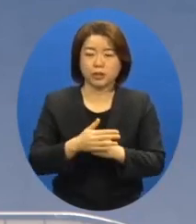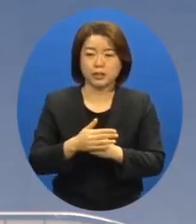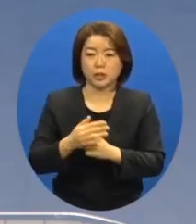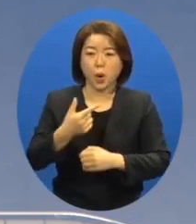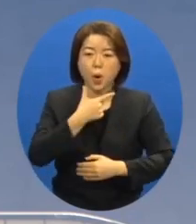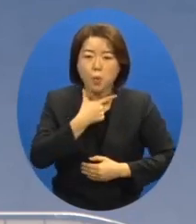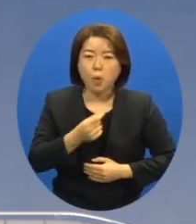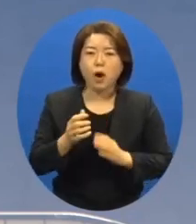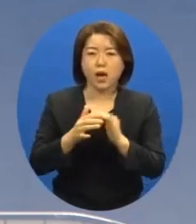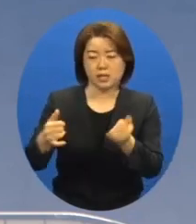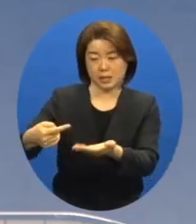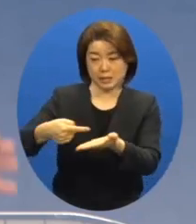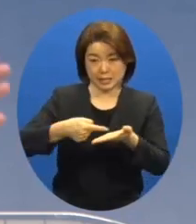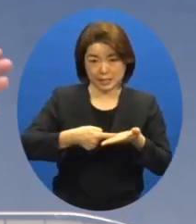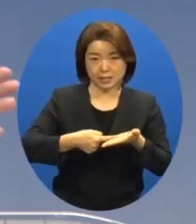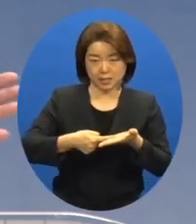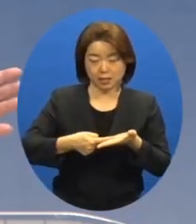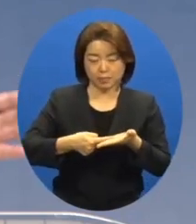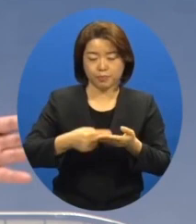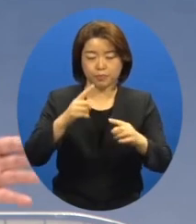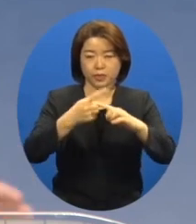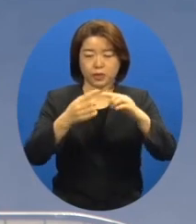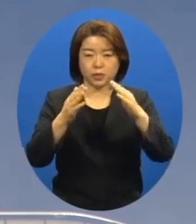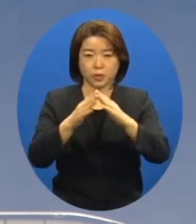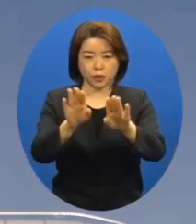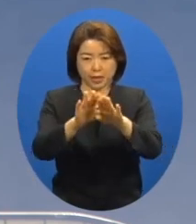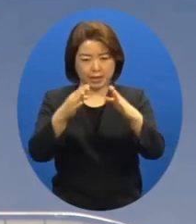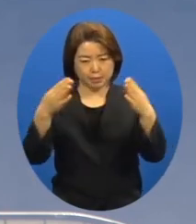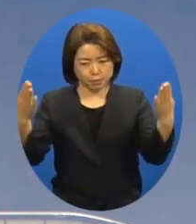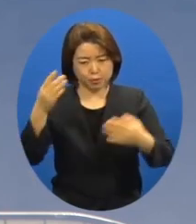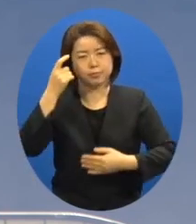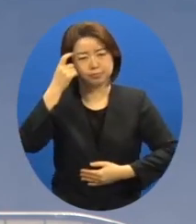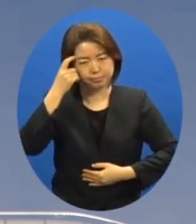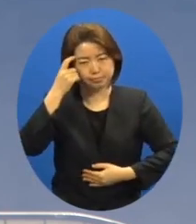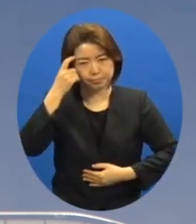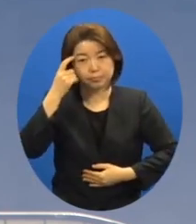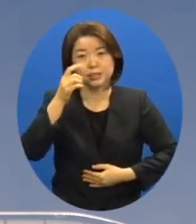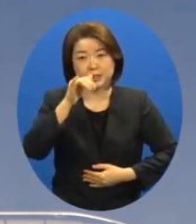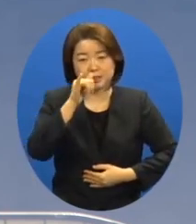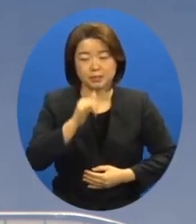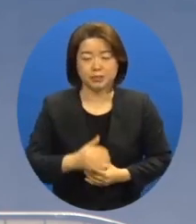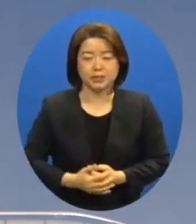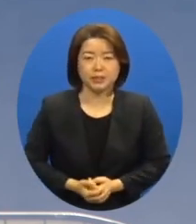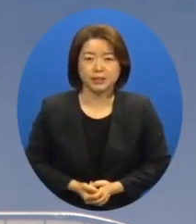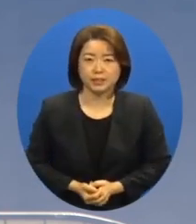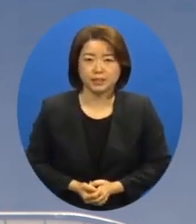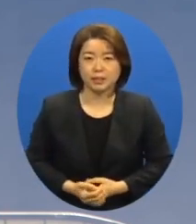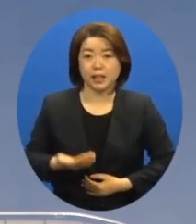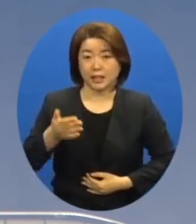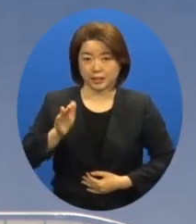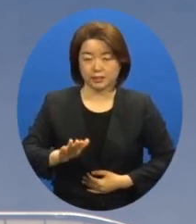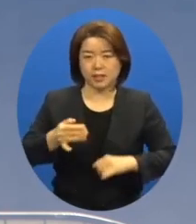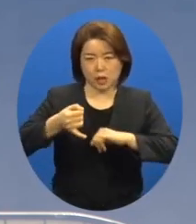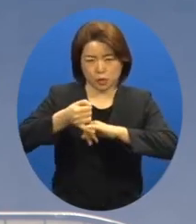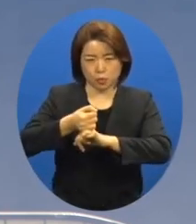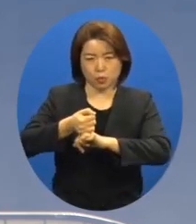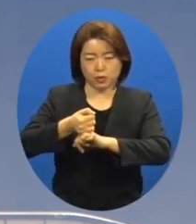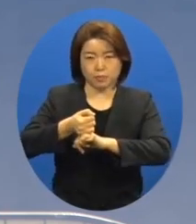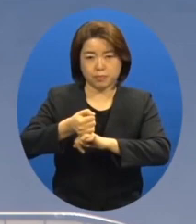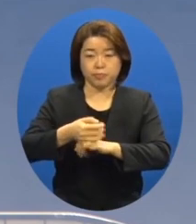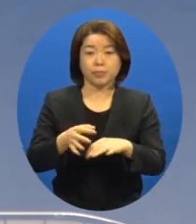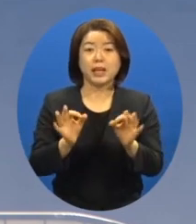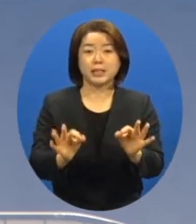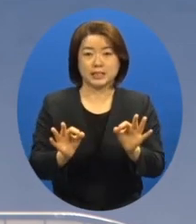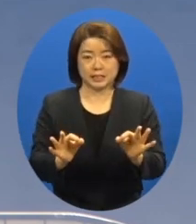받아서 교회 문을 열까 하는 생각이 있습니다. 그러나 반드시